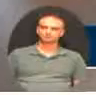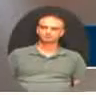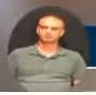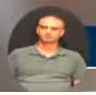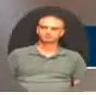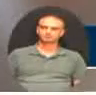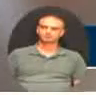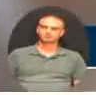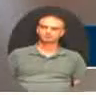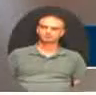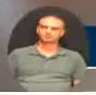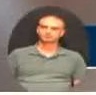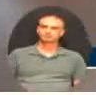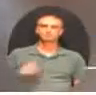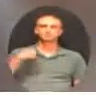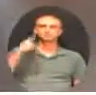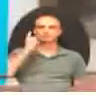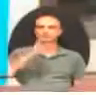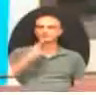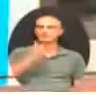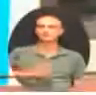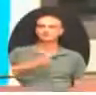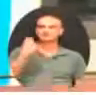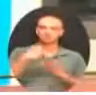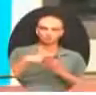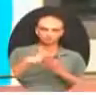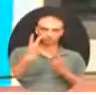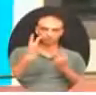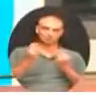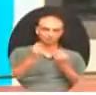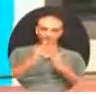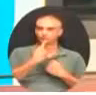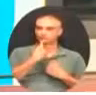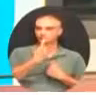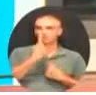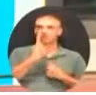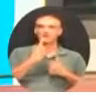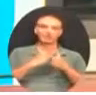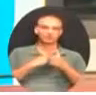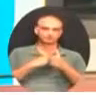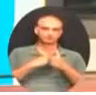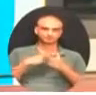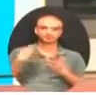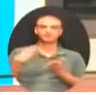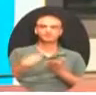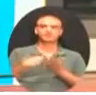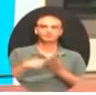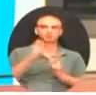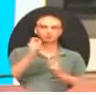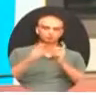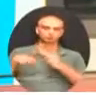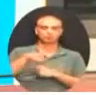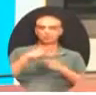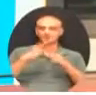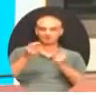טוב, אנחנו שמענו את הדברים של שר האוצר משה כחלון. שתי כותרות יוצאות מתוך הדברים שלו. אחד, יהיה פיצוי לתושבי